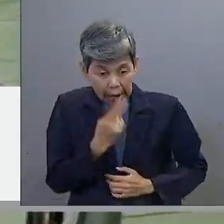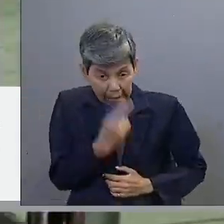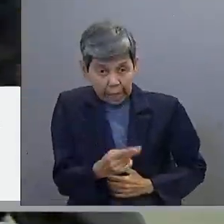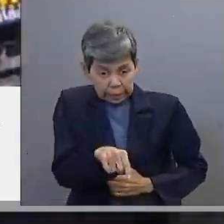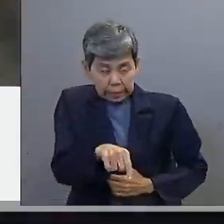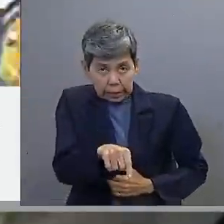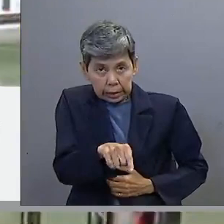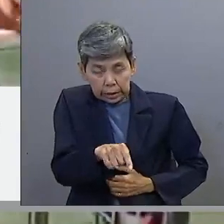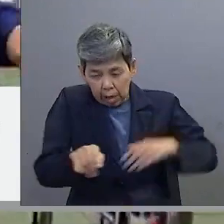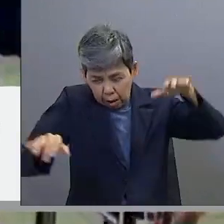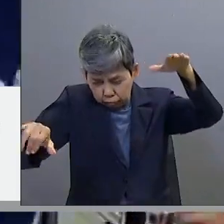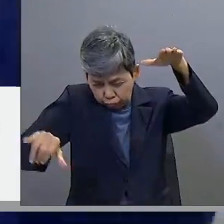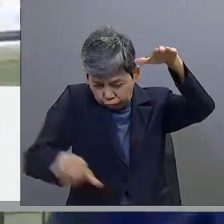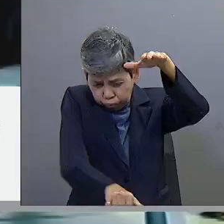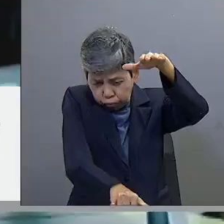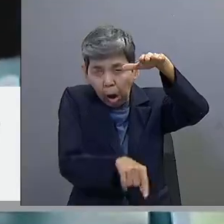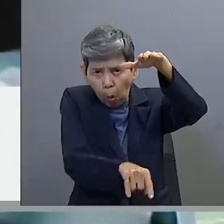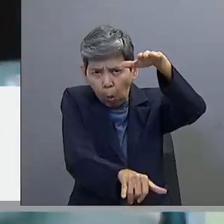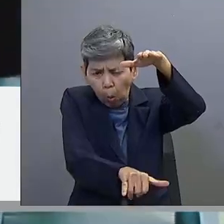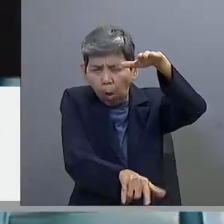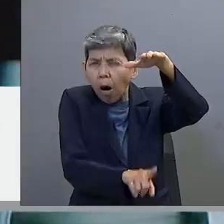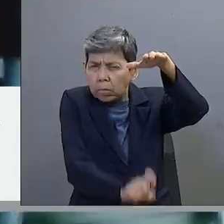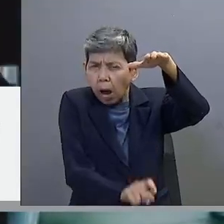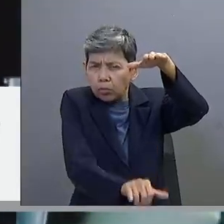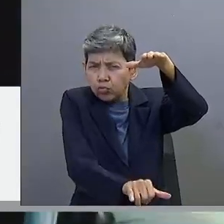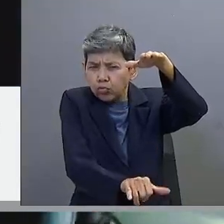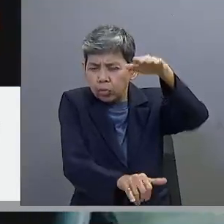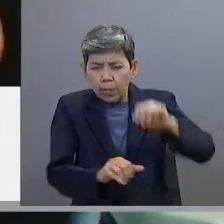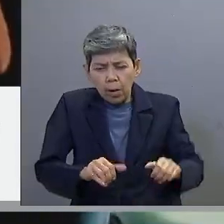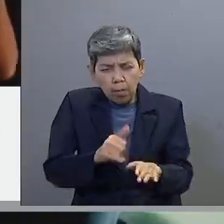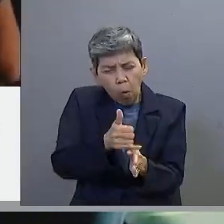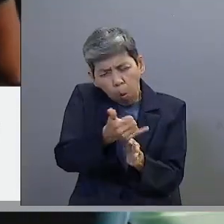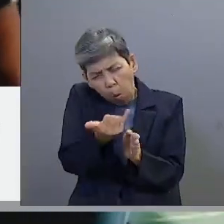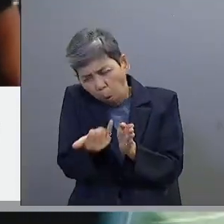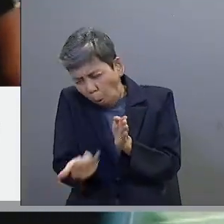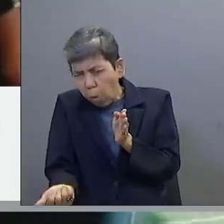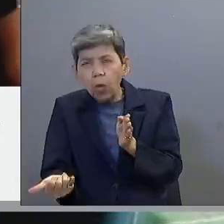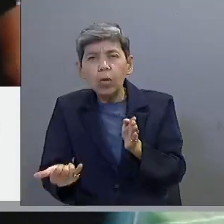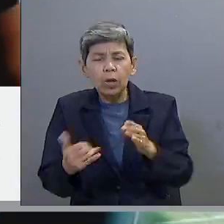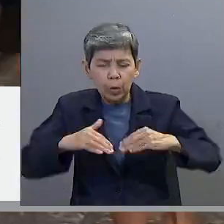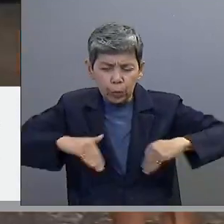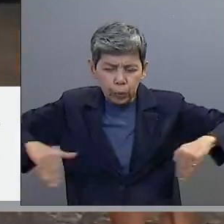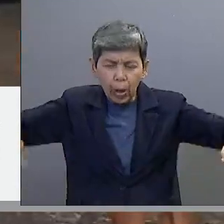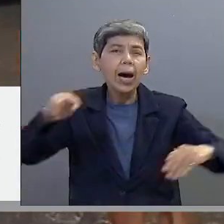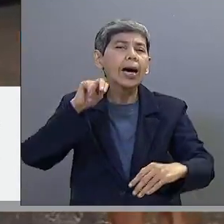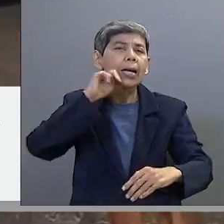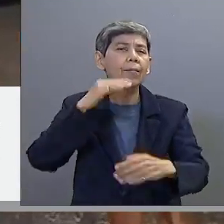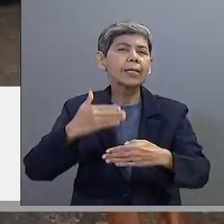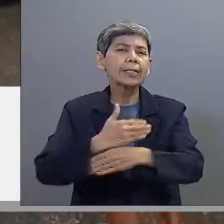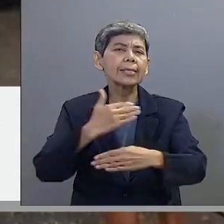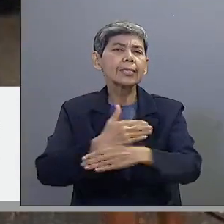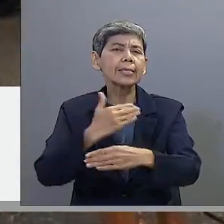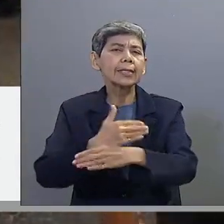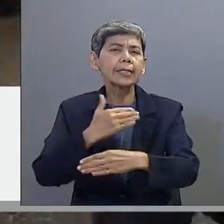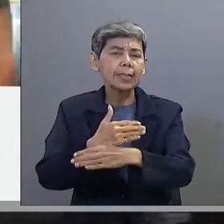พิกัดที่คาดว่าน่าจะเป็นร่างของนายมาวินที่ประสบอุบัติเหตุตกเจ็ตสกีสูญหายกลางอ่างเก็บน้ำเขื่อนศรีนครินทร์อำเภอศรีสวัสดิ์